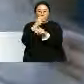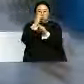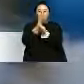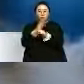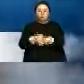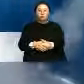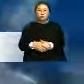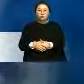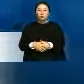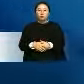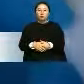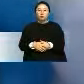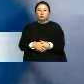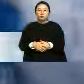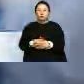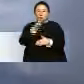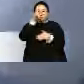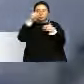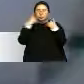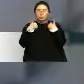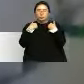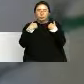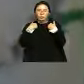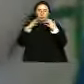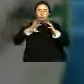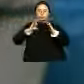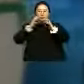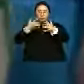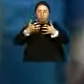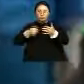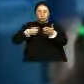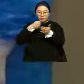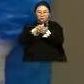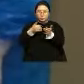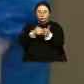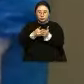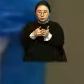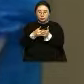치료 중입니다. 한편 정부는 세계보건기구 결정에